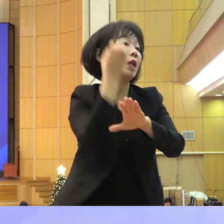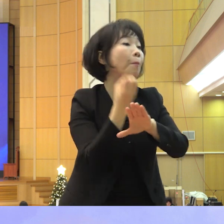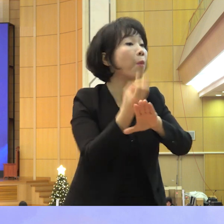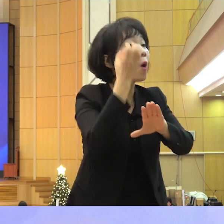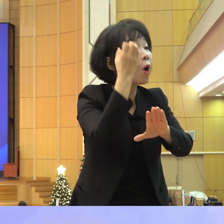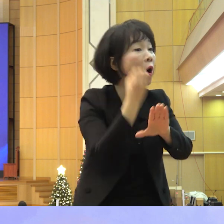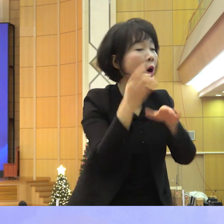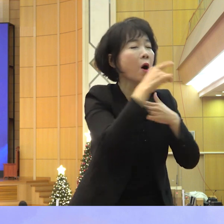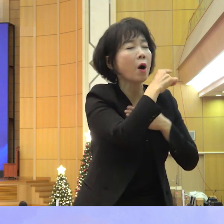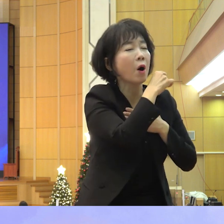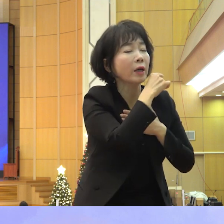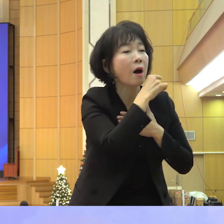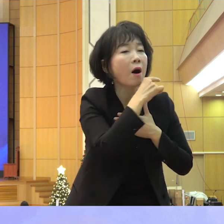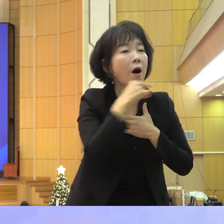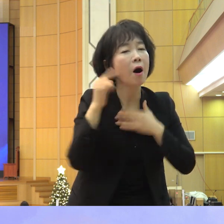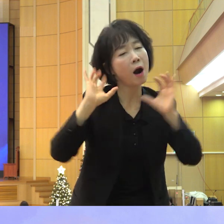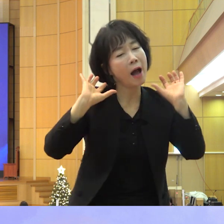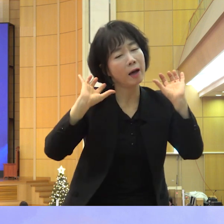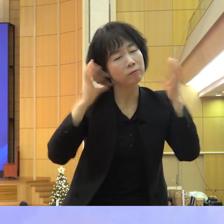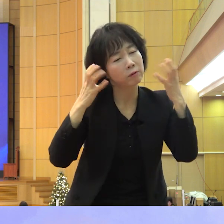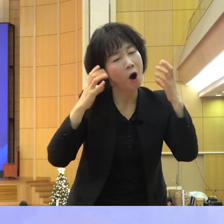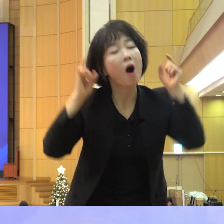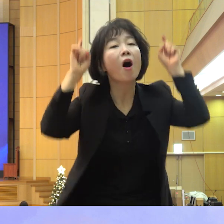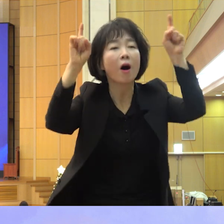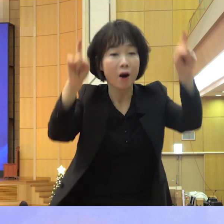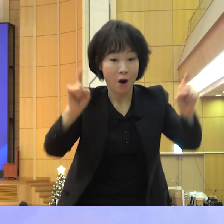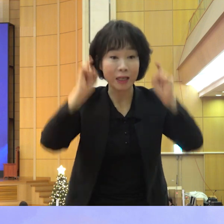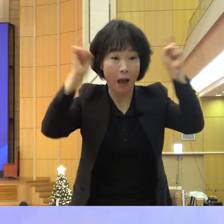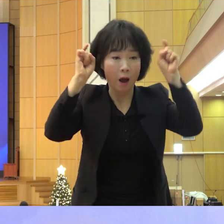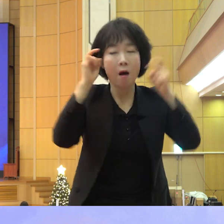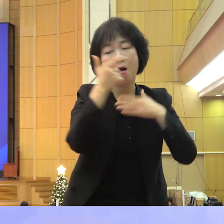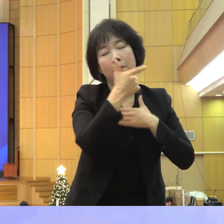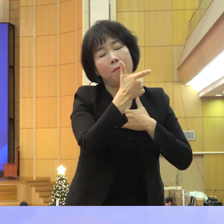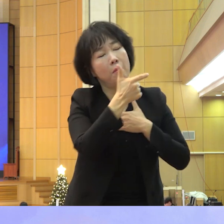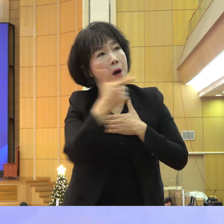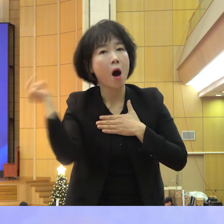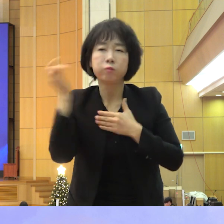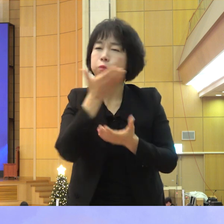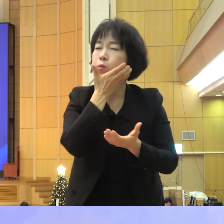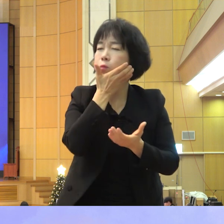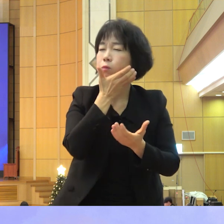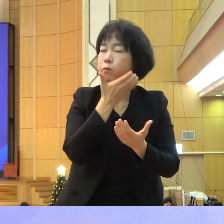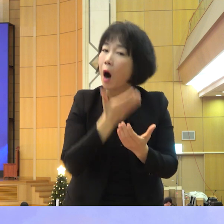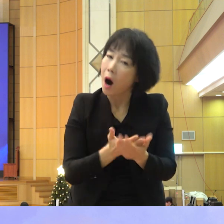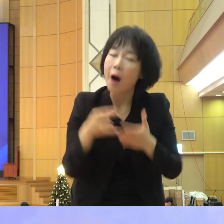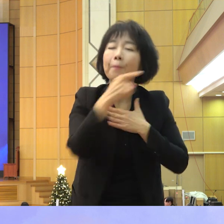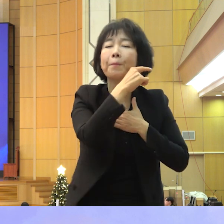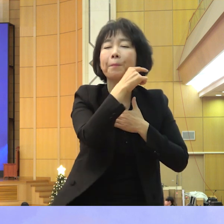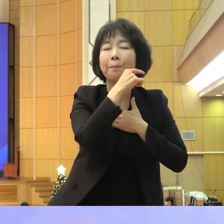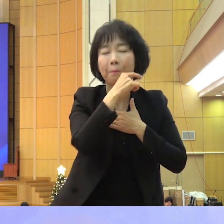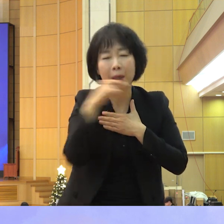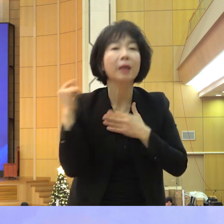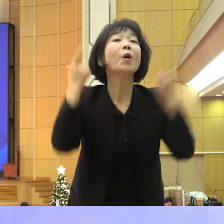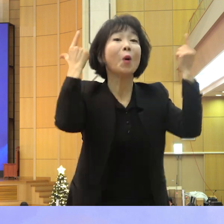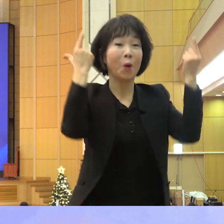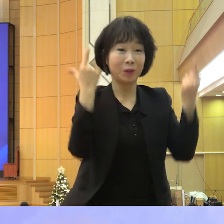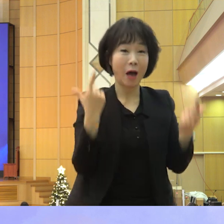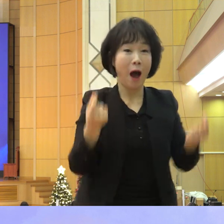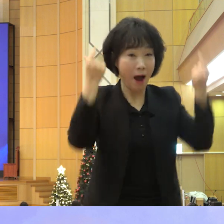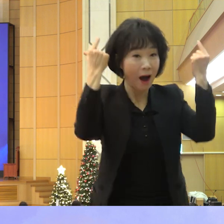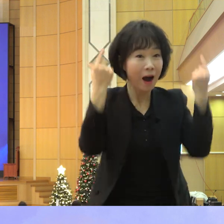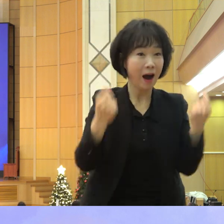믿으오. 주의 보혈 그 어린 양의 매우 찬양합니다. 주의 보혈